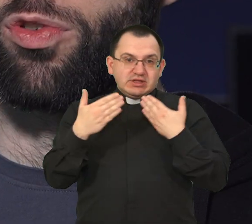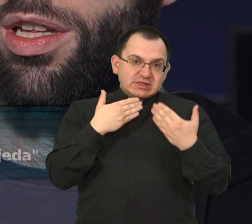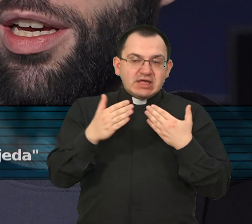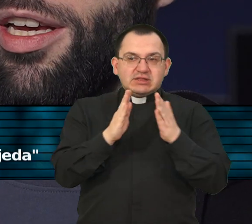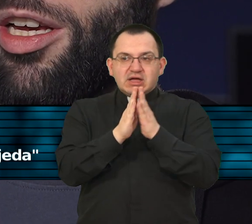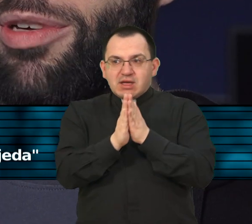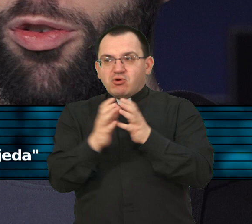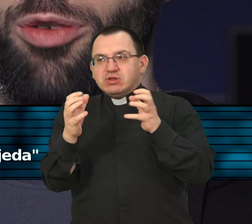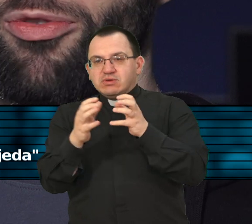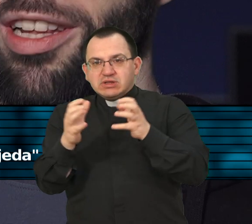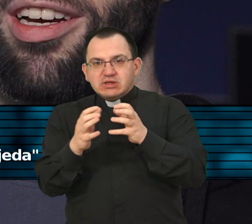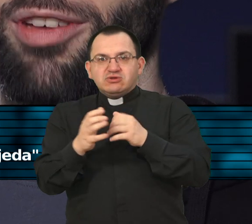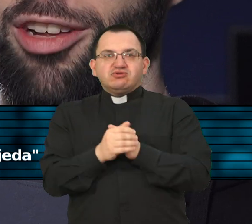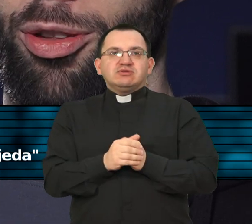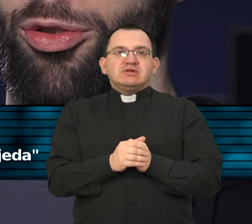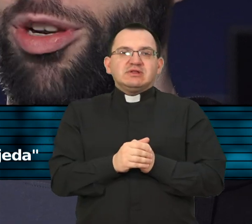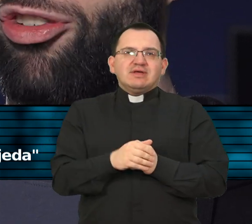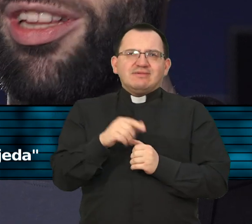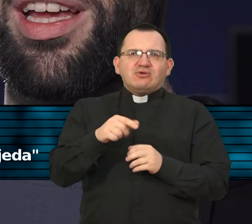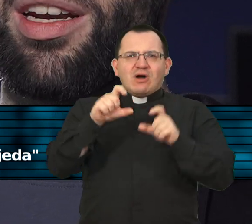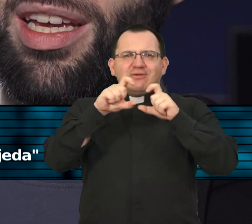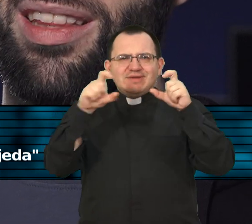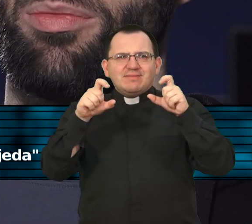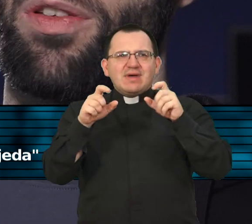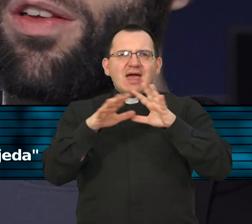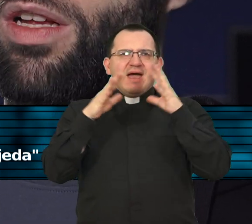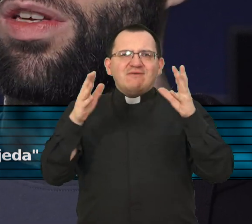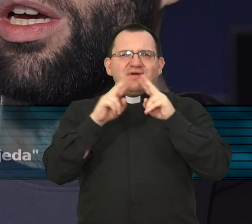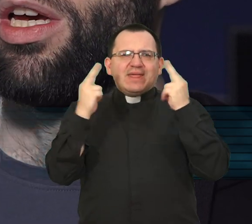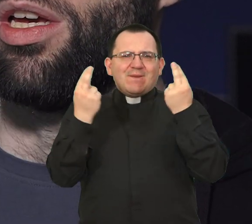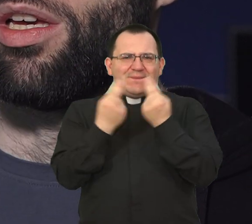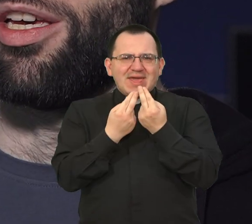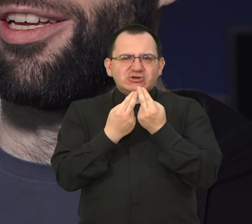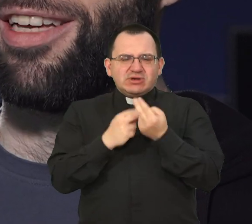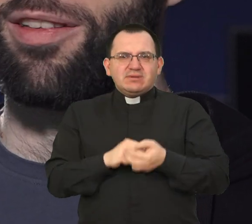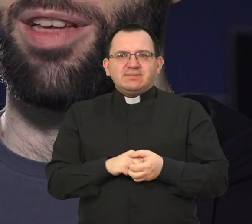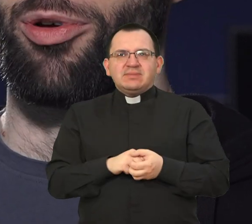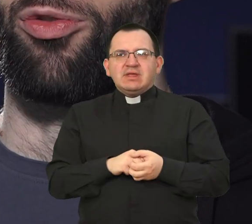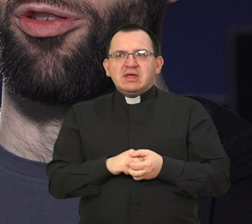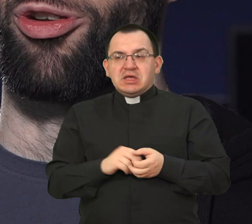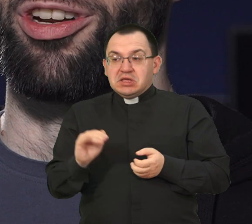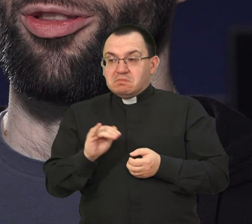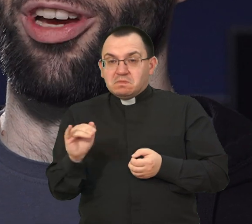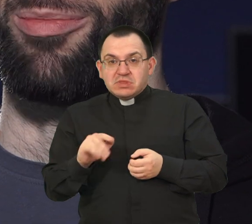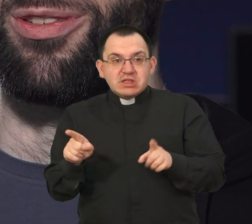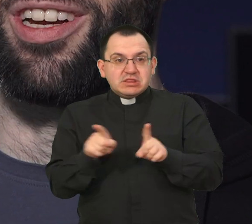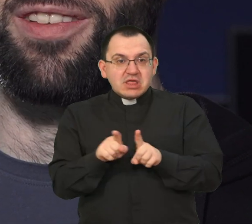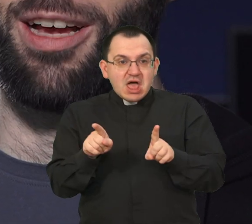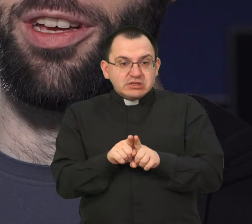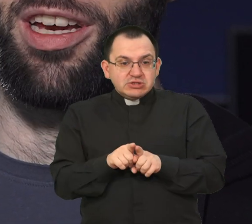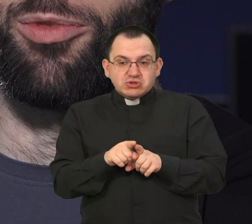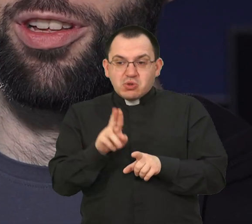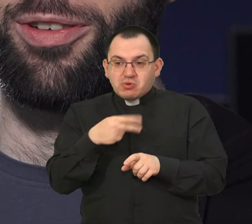molitvene susrete. Mi ih zovemo velika vijeća, to su naši interni, intimni sastanci. I djeca zapravo su izložena toj